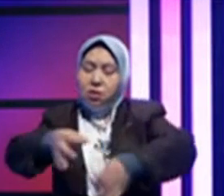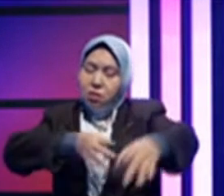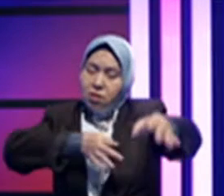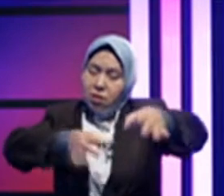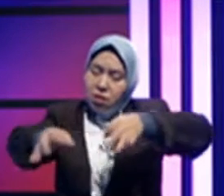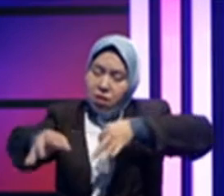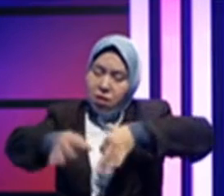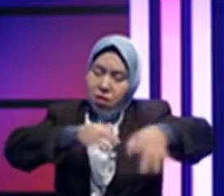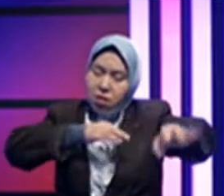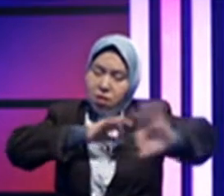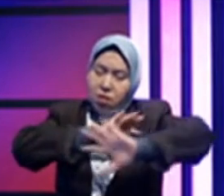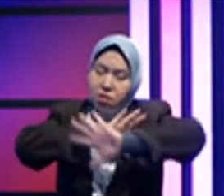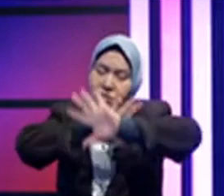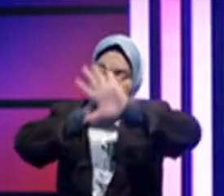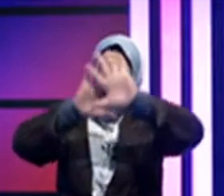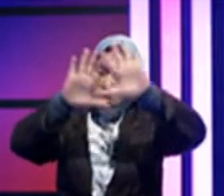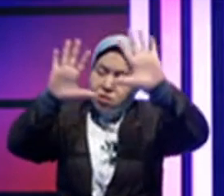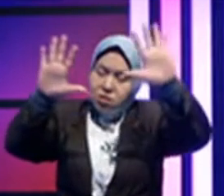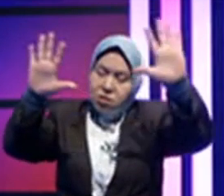بالبينات